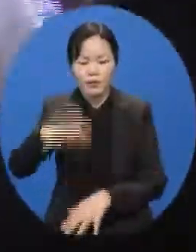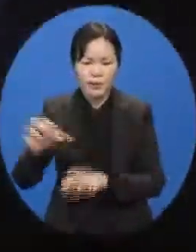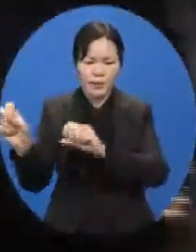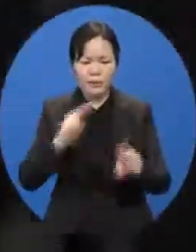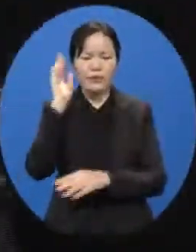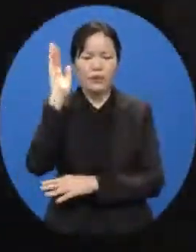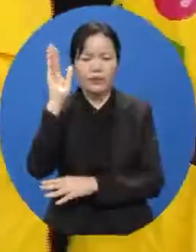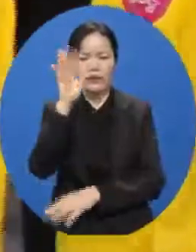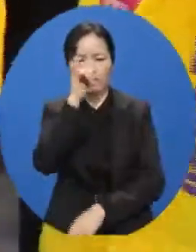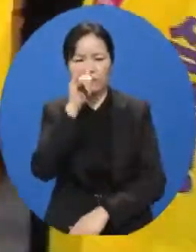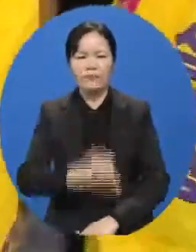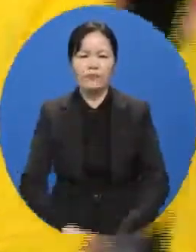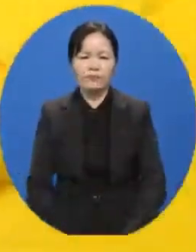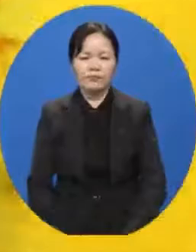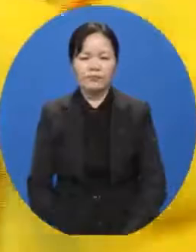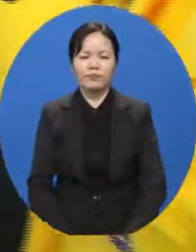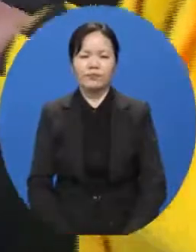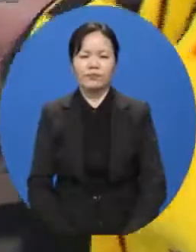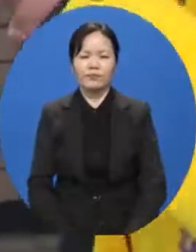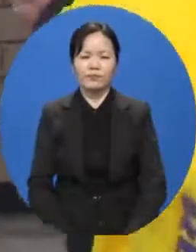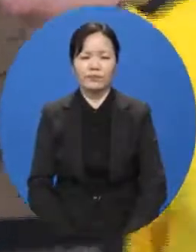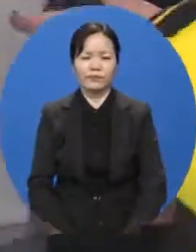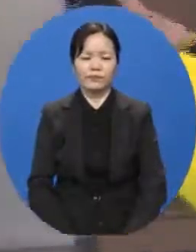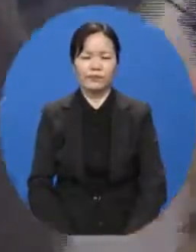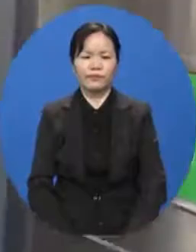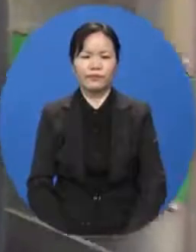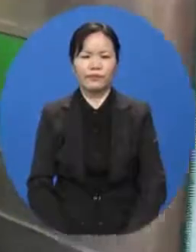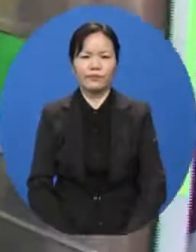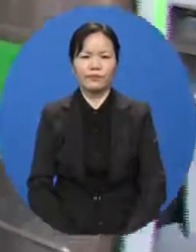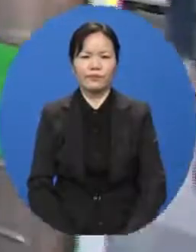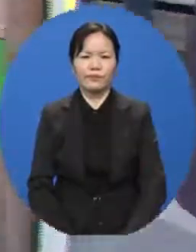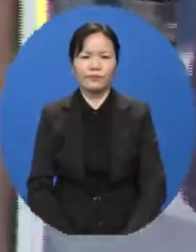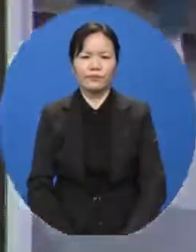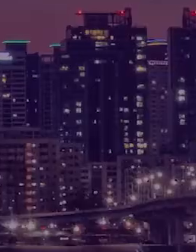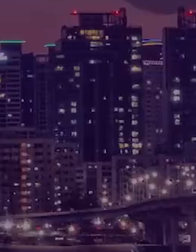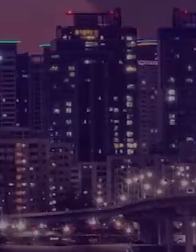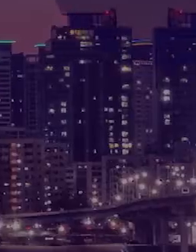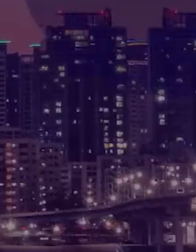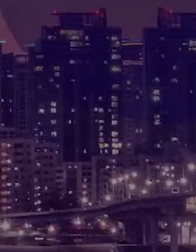즉석 간이 유세를 하기도 했습니다. OBS 뉴스 최한성입니다.